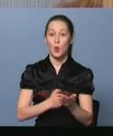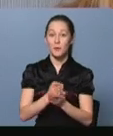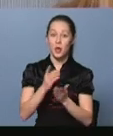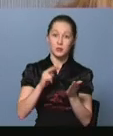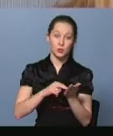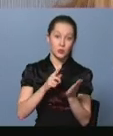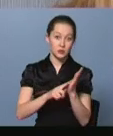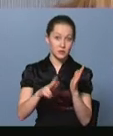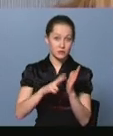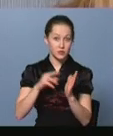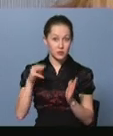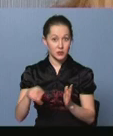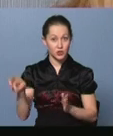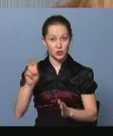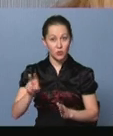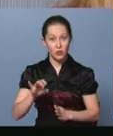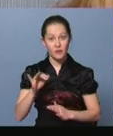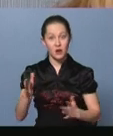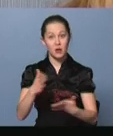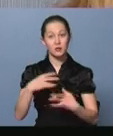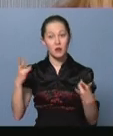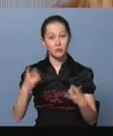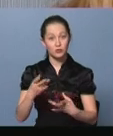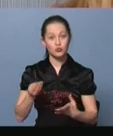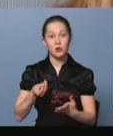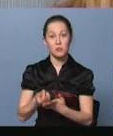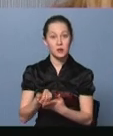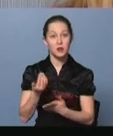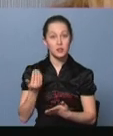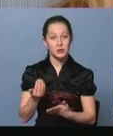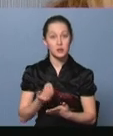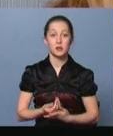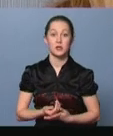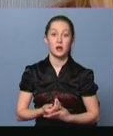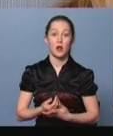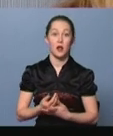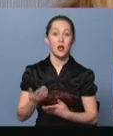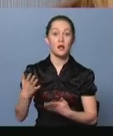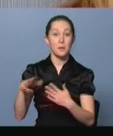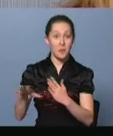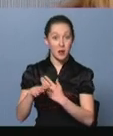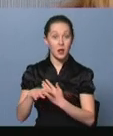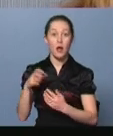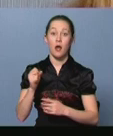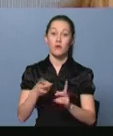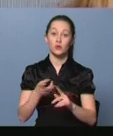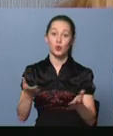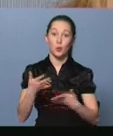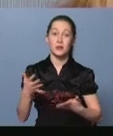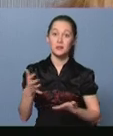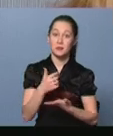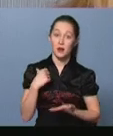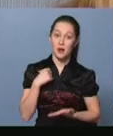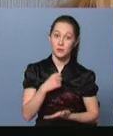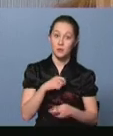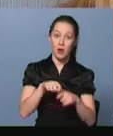стоит 78 тысяч долларов, и нам ее готов оплатить трусфонд. На вторую мы собираем сами,